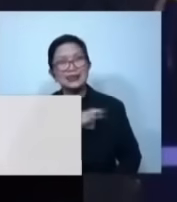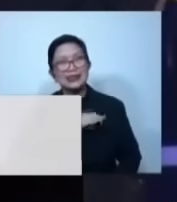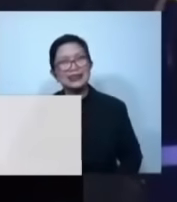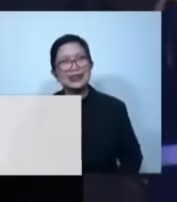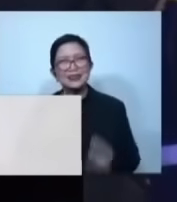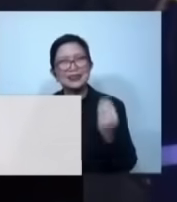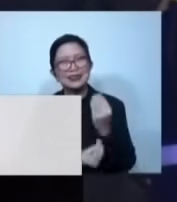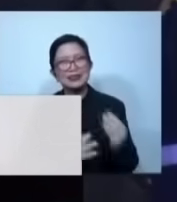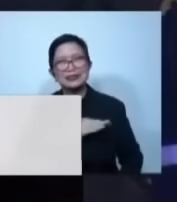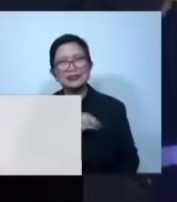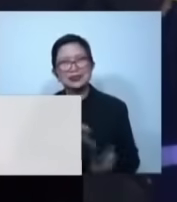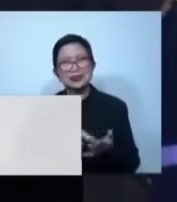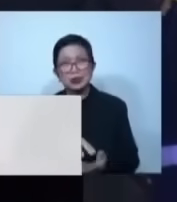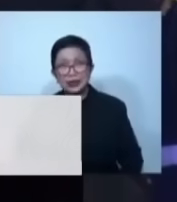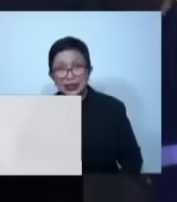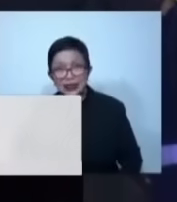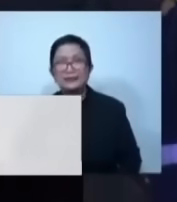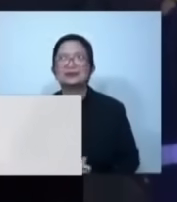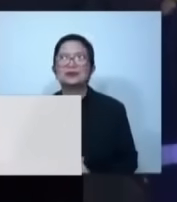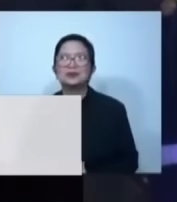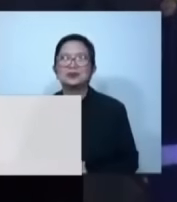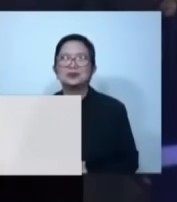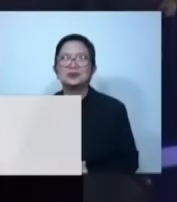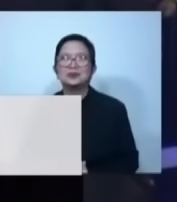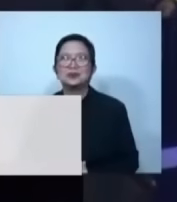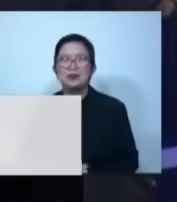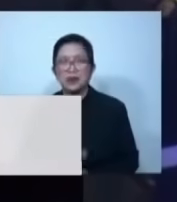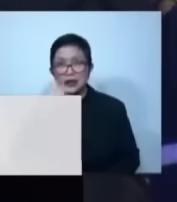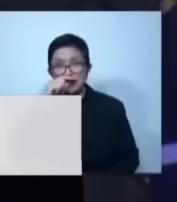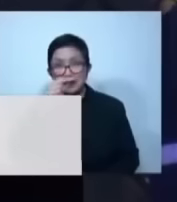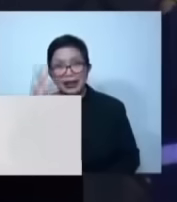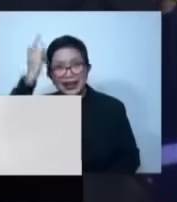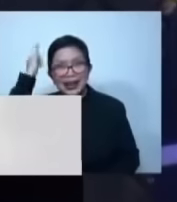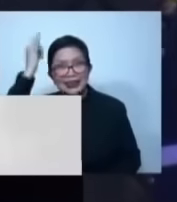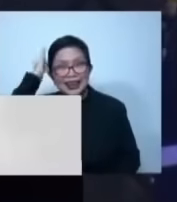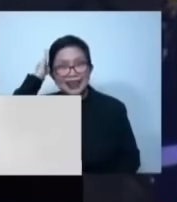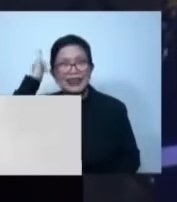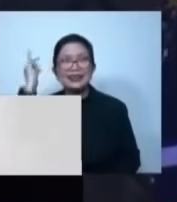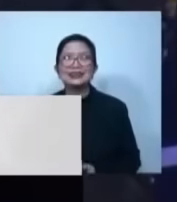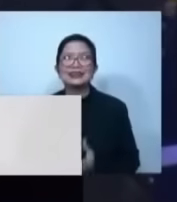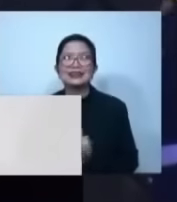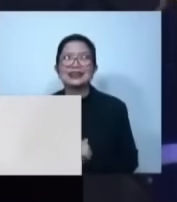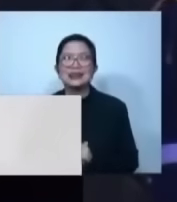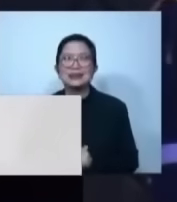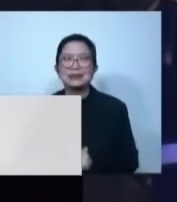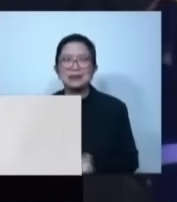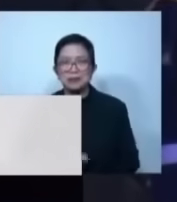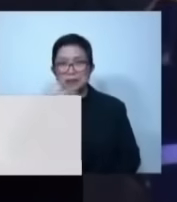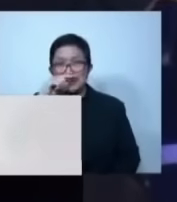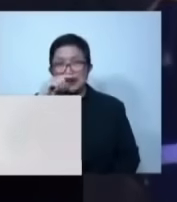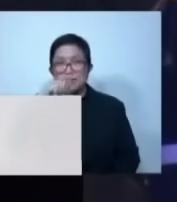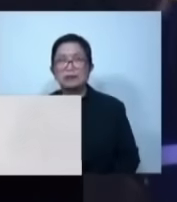wakil presiden nomor urut 3 Bapak Haj Ganjar pranowo dan Bapak